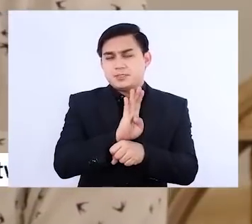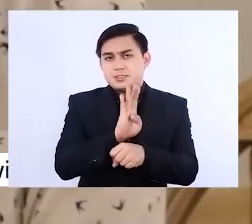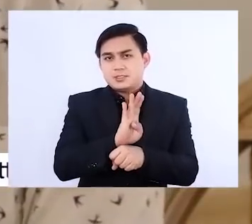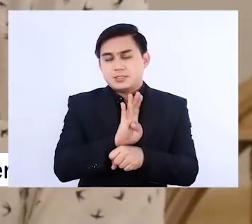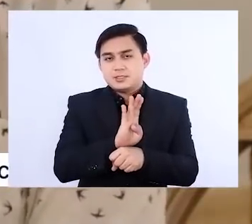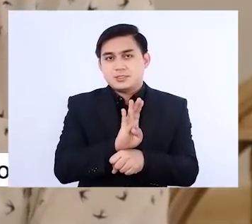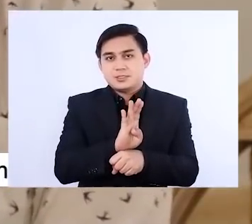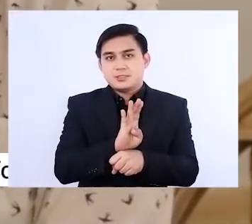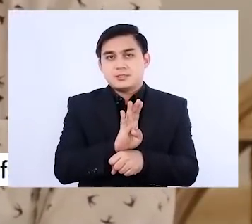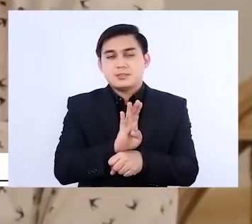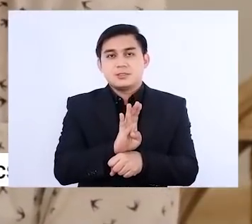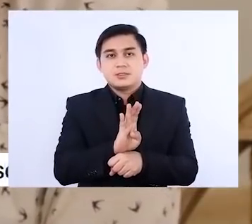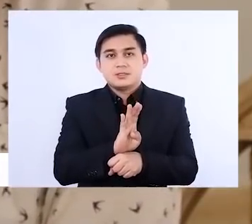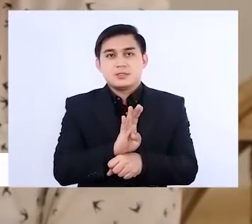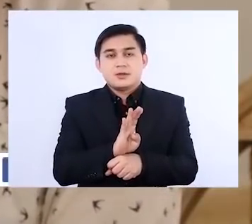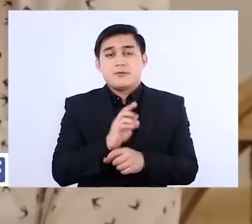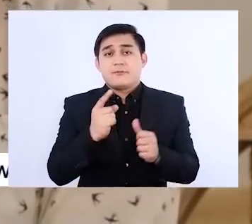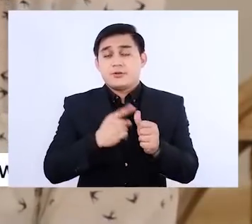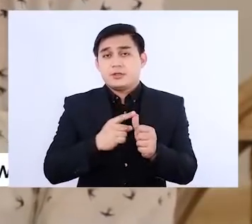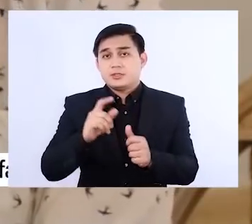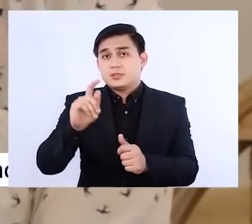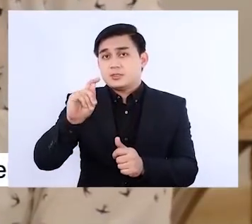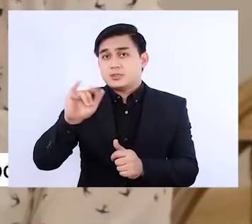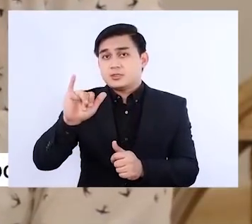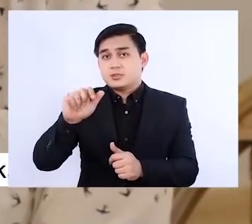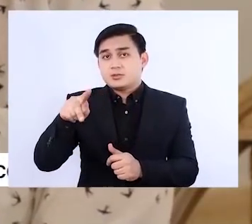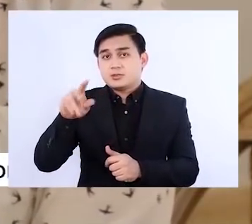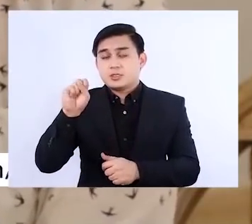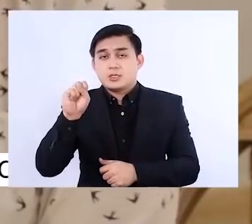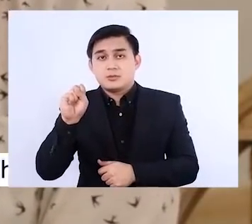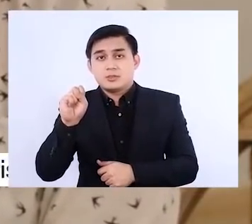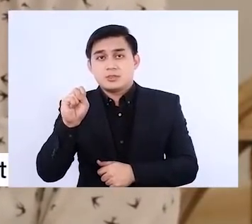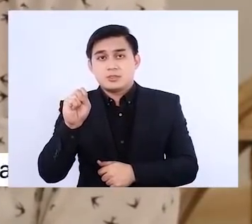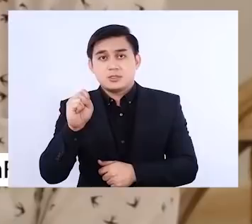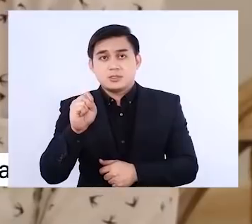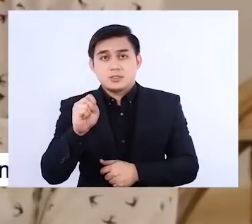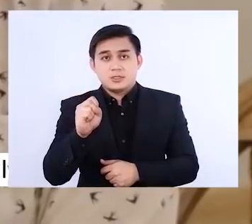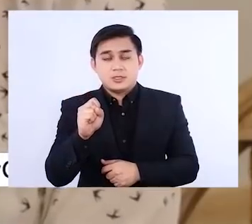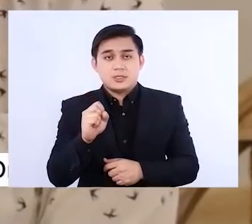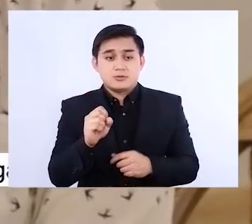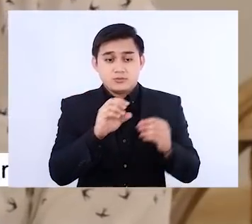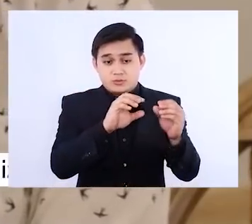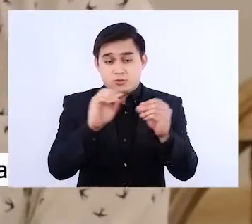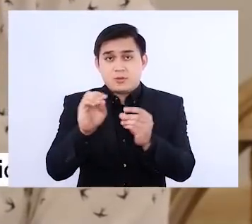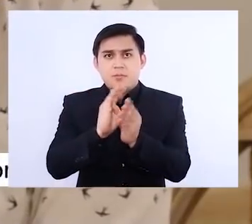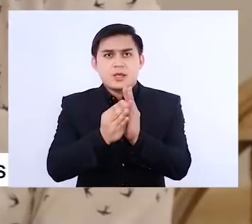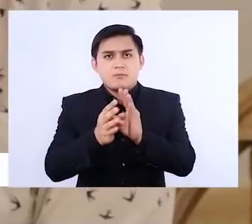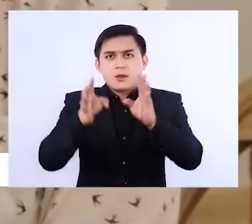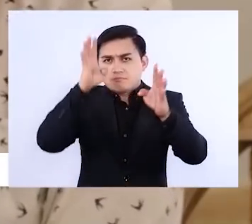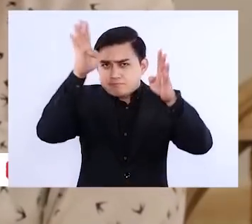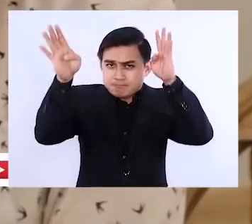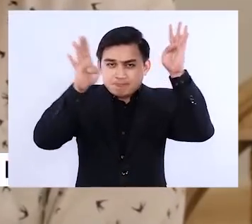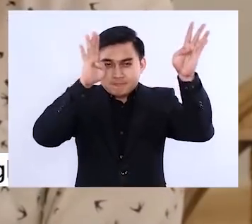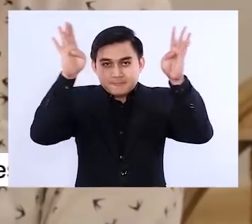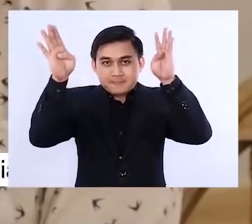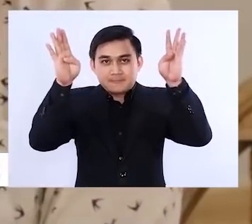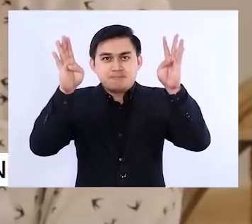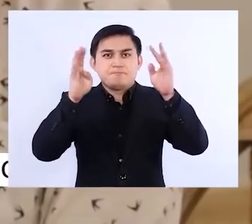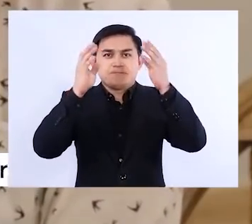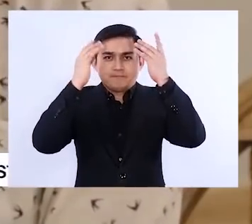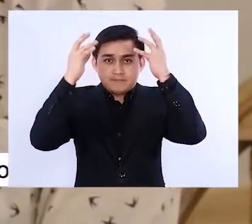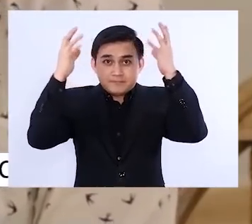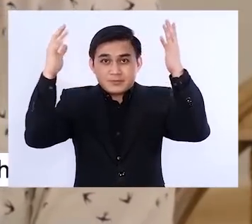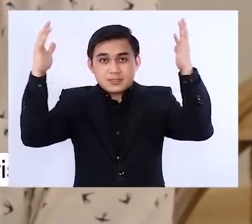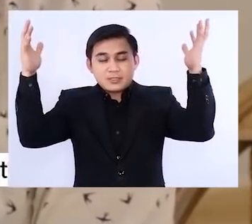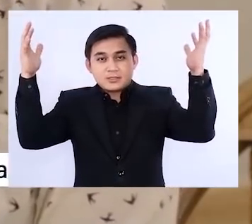ang unang tip na maibibigay ko sa mga kapatid natin ay maging creative, no? Una, palawakin